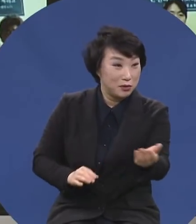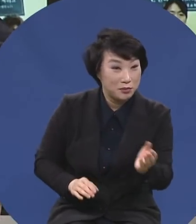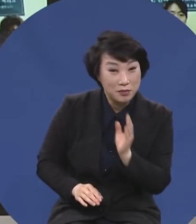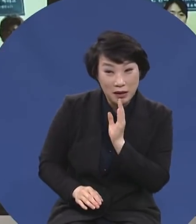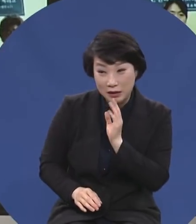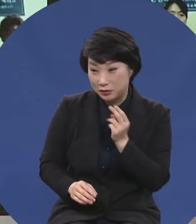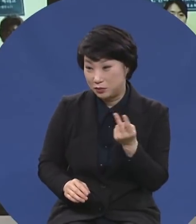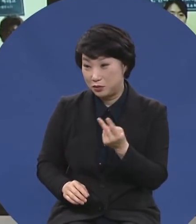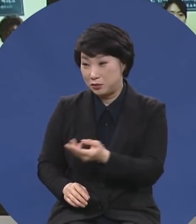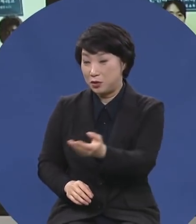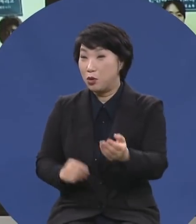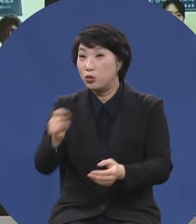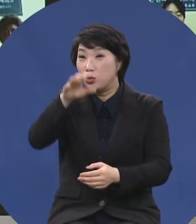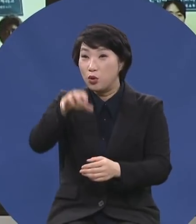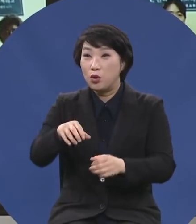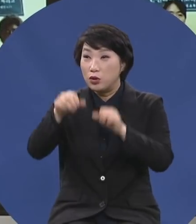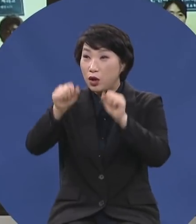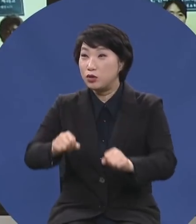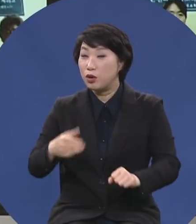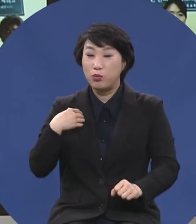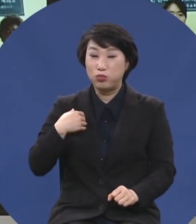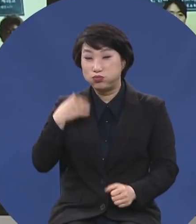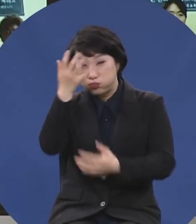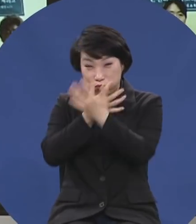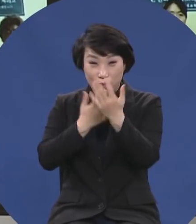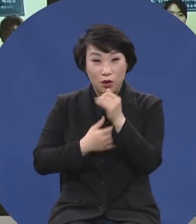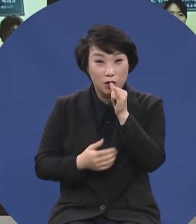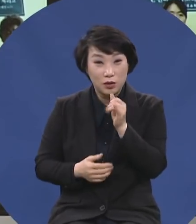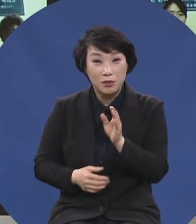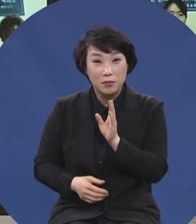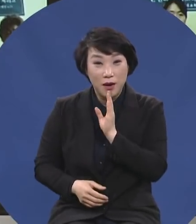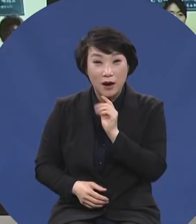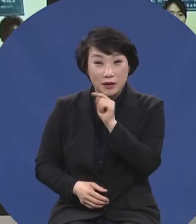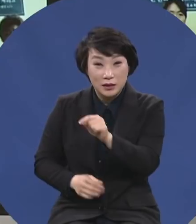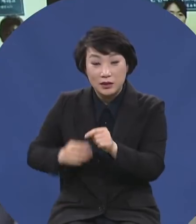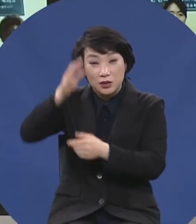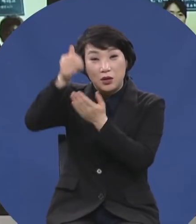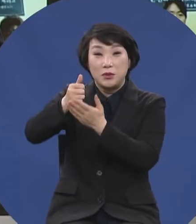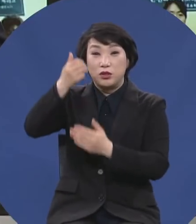그리고 어디신가 없어. 이분이 누구냐?